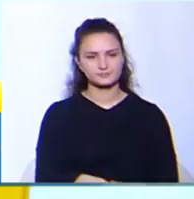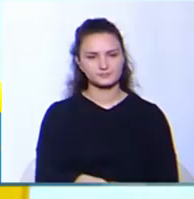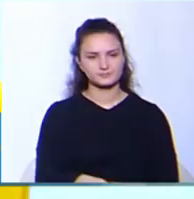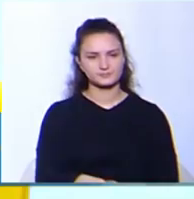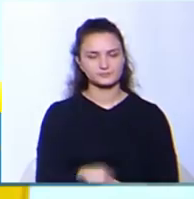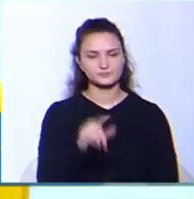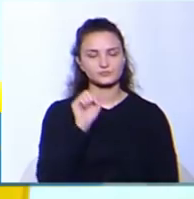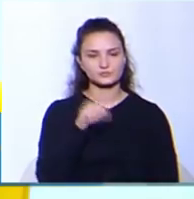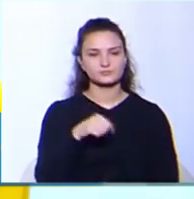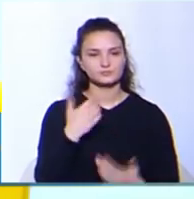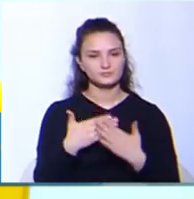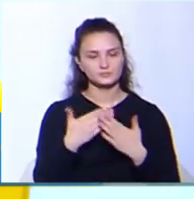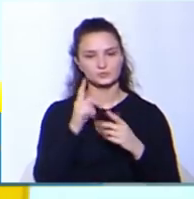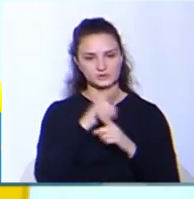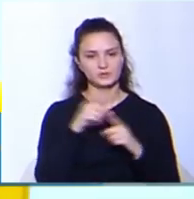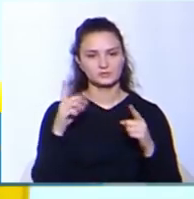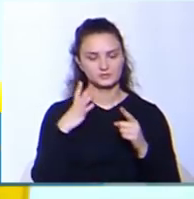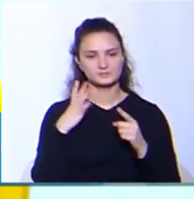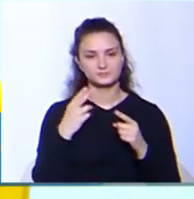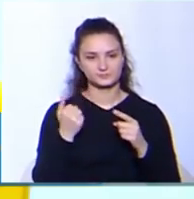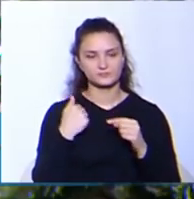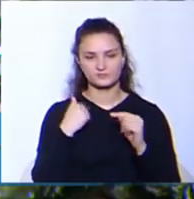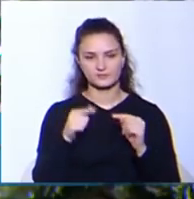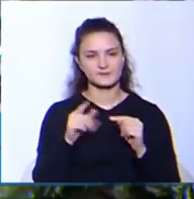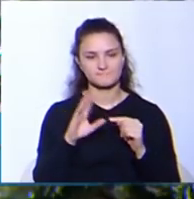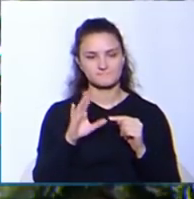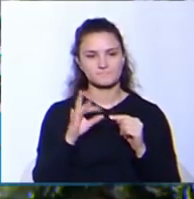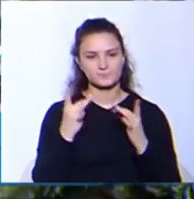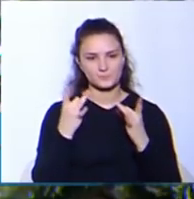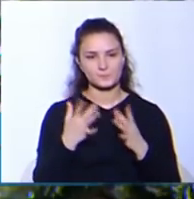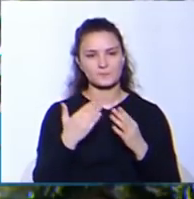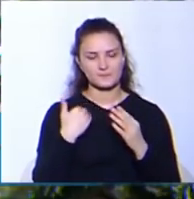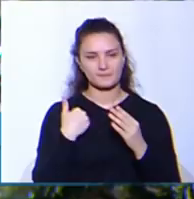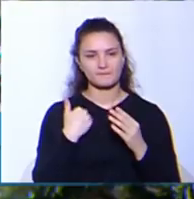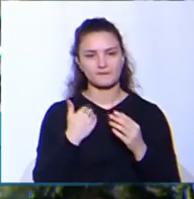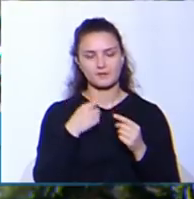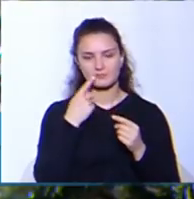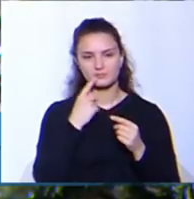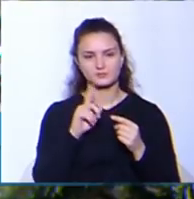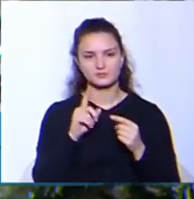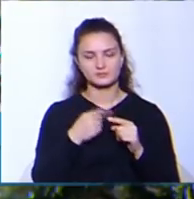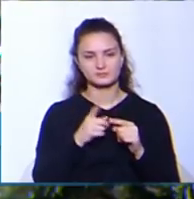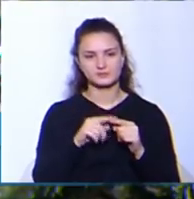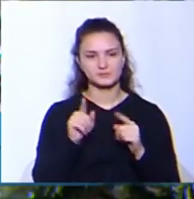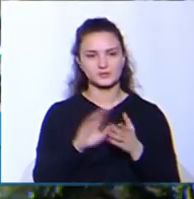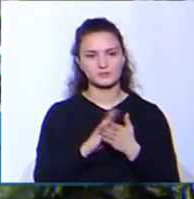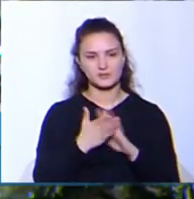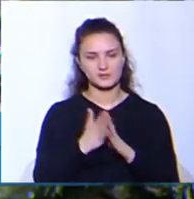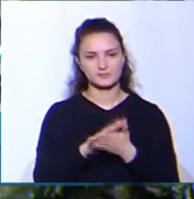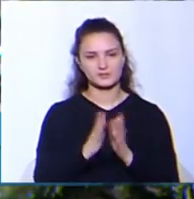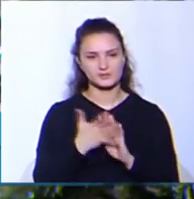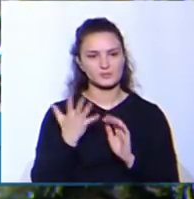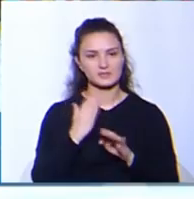ეს შეიძლება ხა უცნაურად შეიძლება რა ჩვენ ამისკენ არ მოუწოდებთ უბრალოდ ჩვენ გულისხმობთ იმ კრიტიკულ მდგომარეობას რომელიც